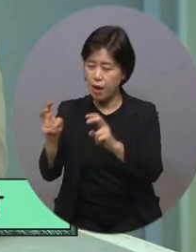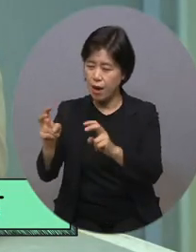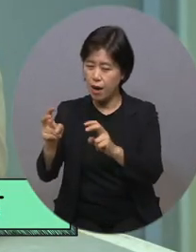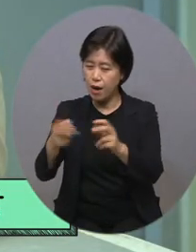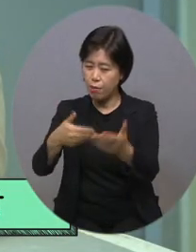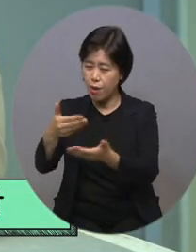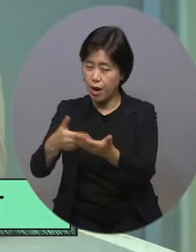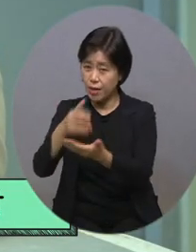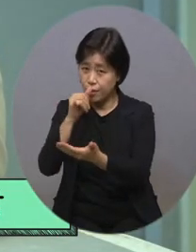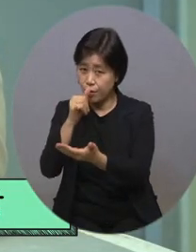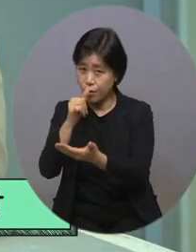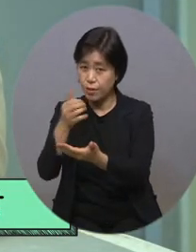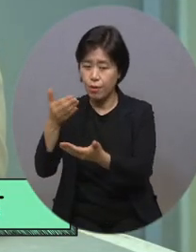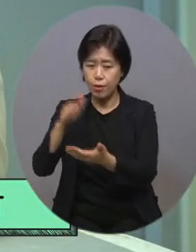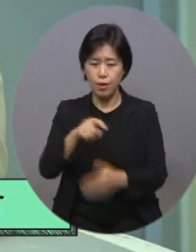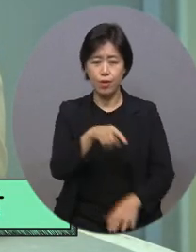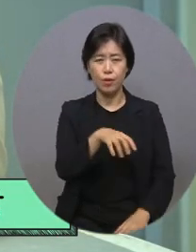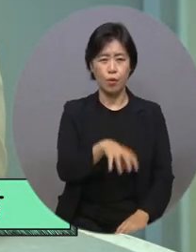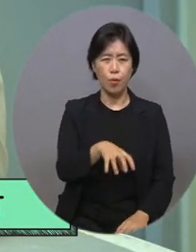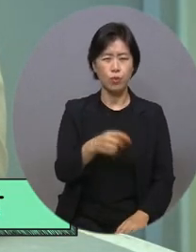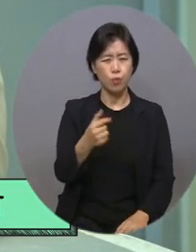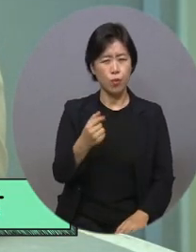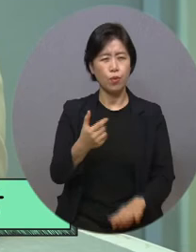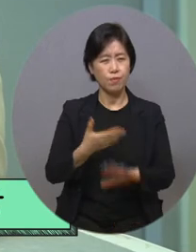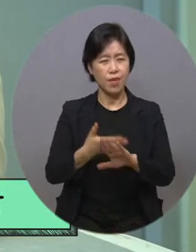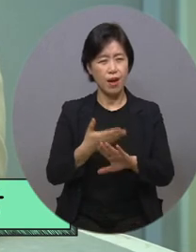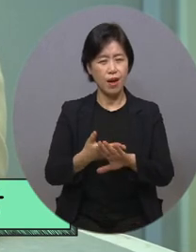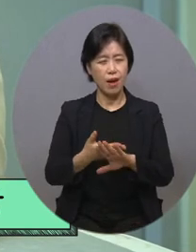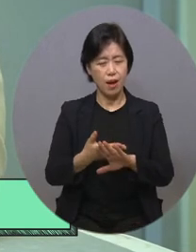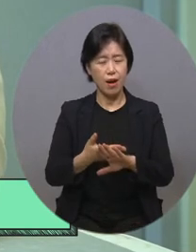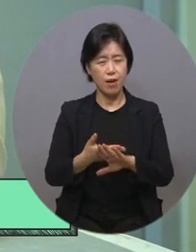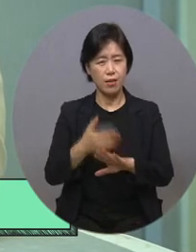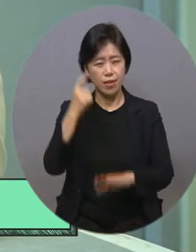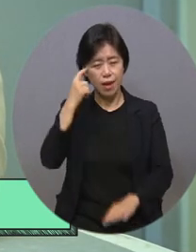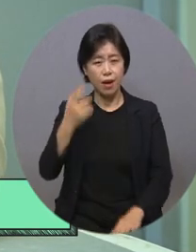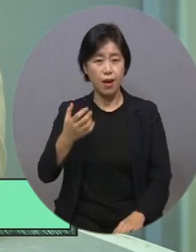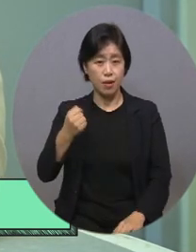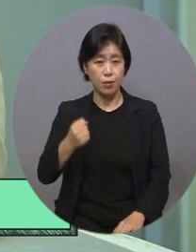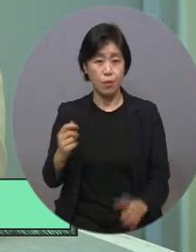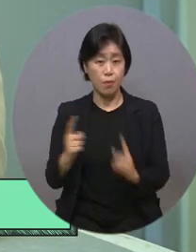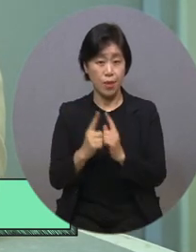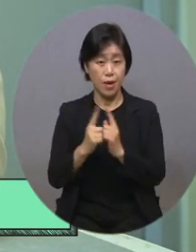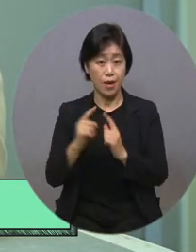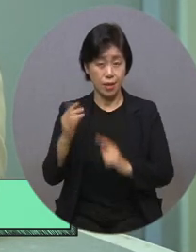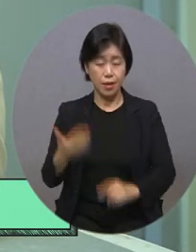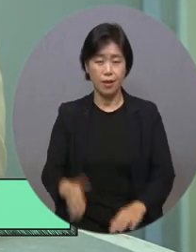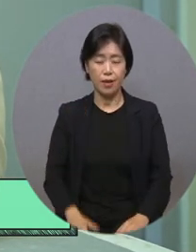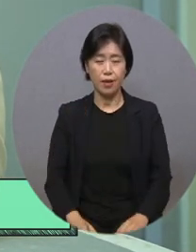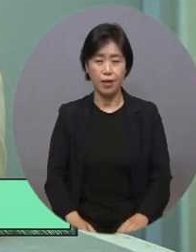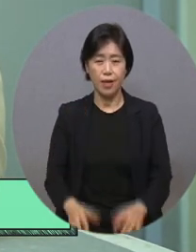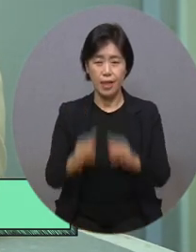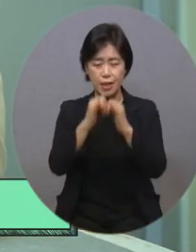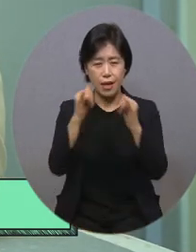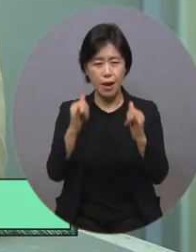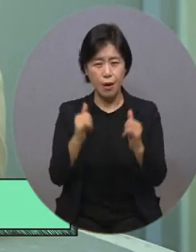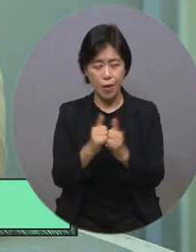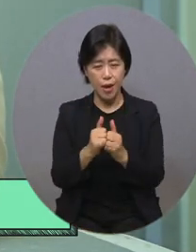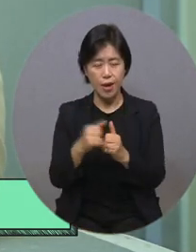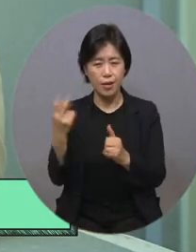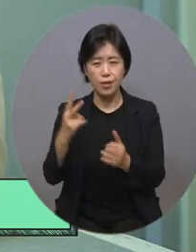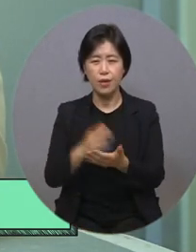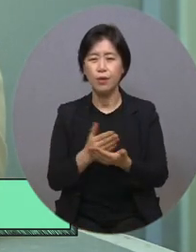그때 그 좀 다른 시각으로 뭔가 좀 사회 환원의 개념이나 이런 것들 같이 이제